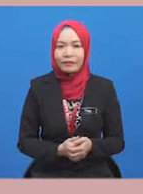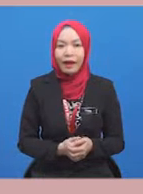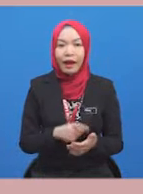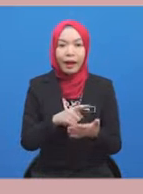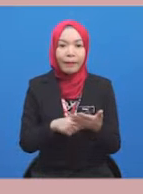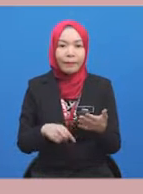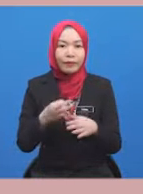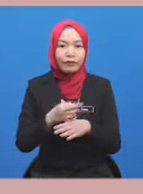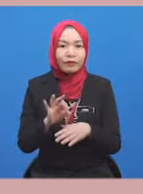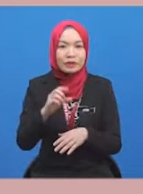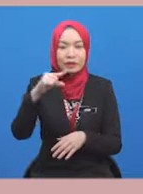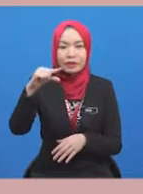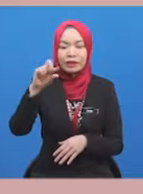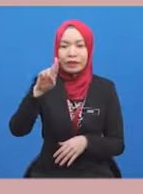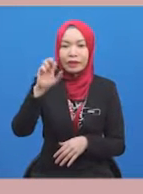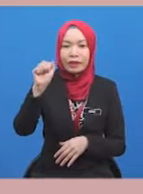fungsi gradient?